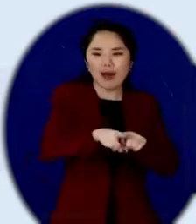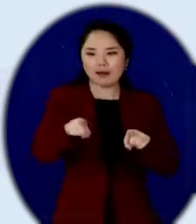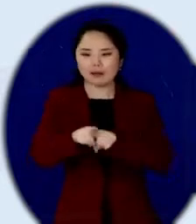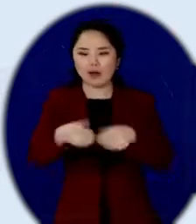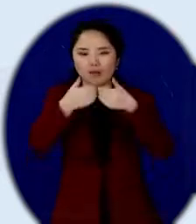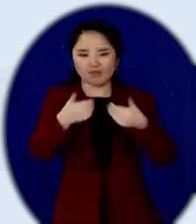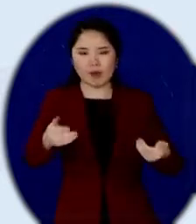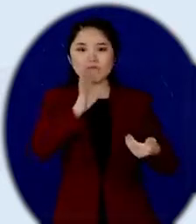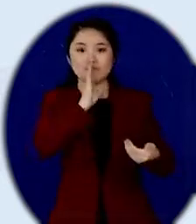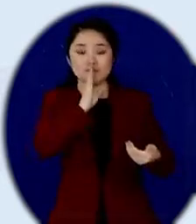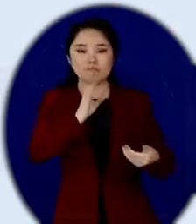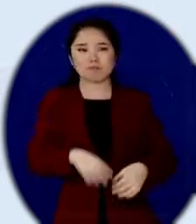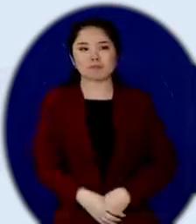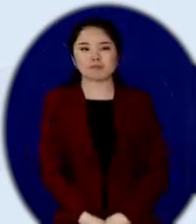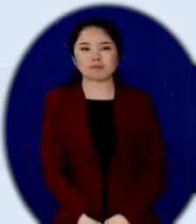хуваая.